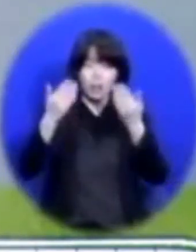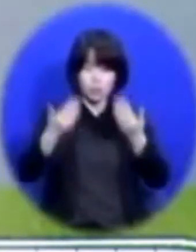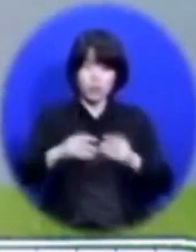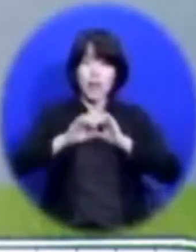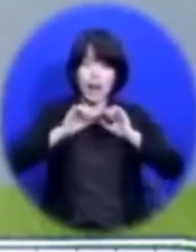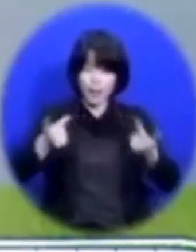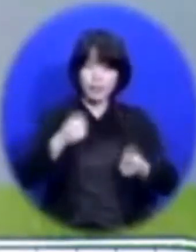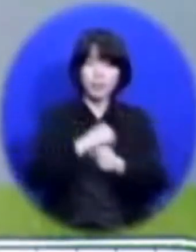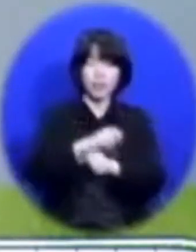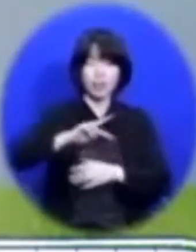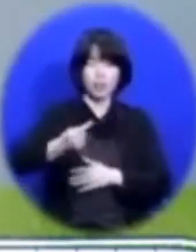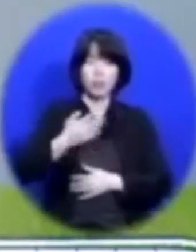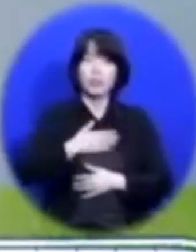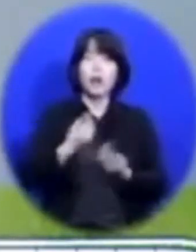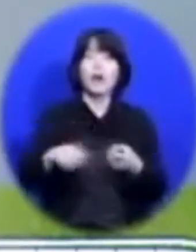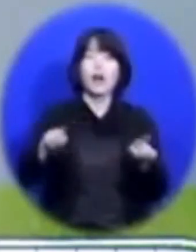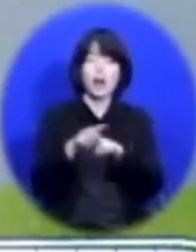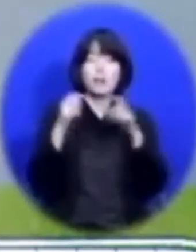해주시지않더라도,주님께서